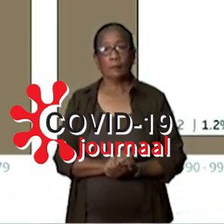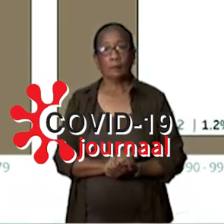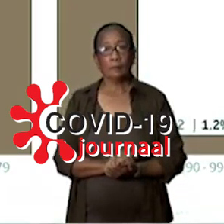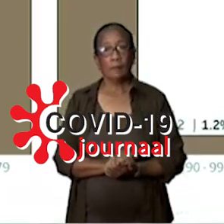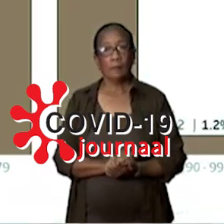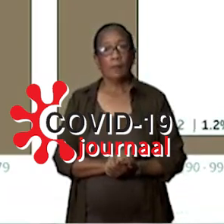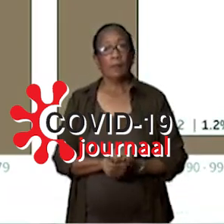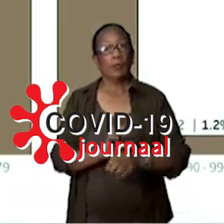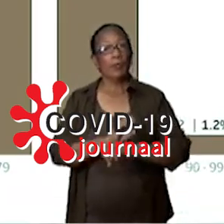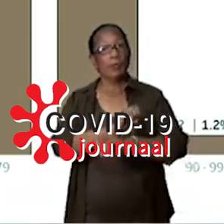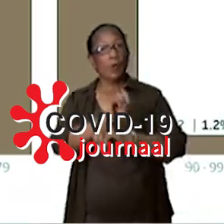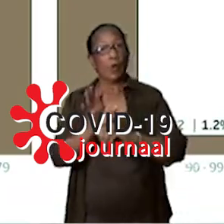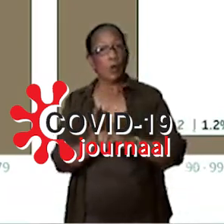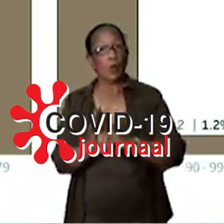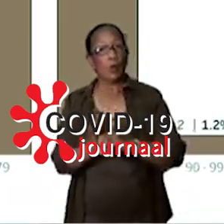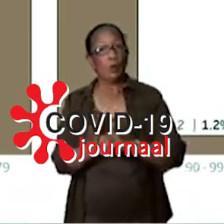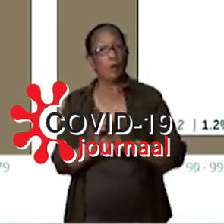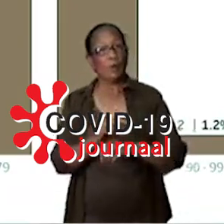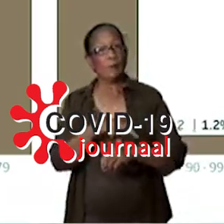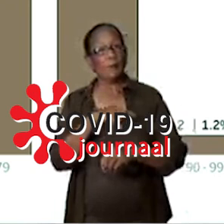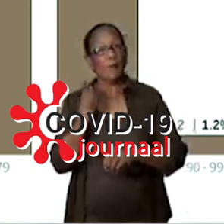Dus COVID-sterfte naar